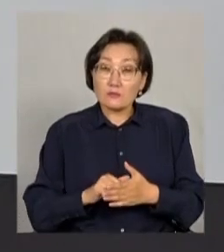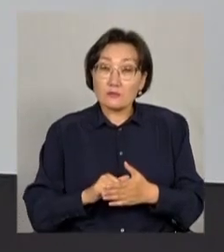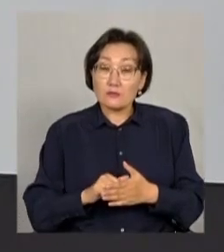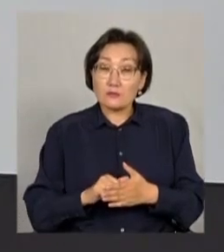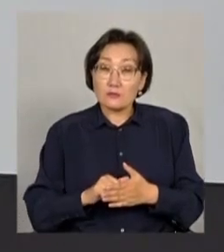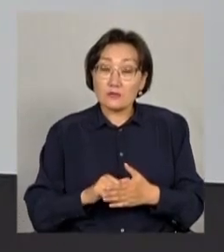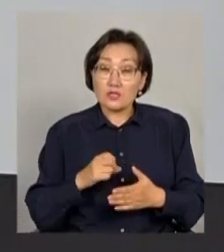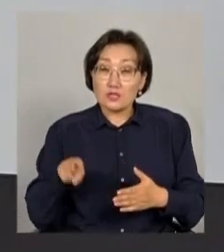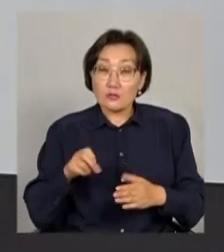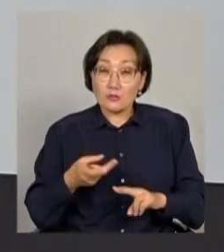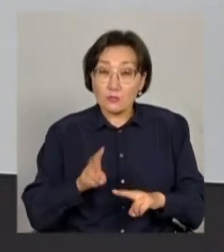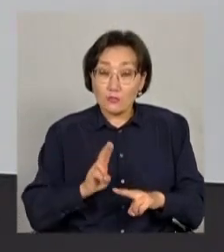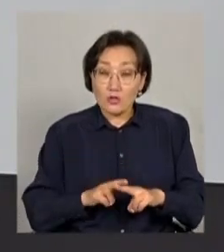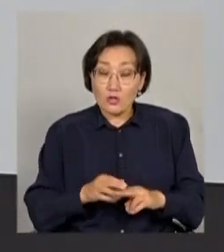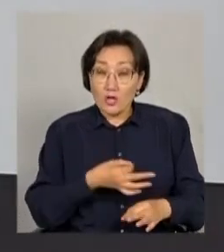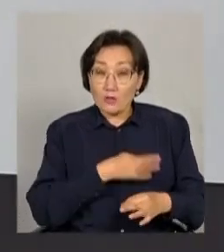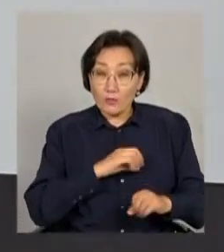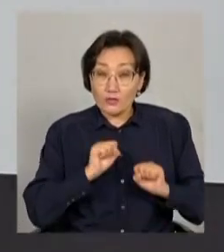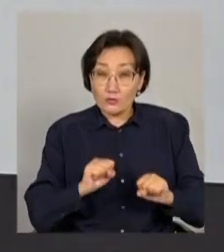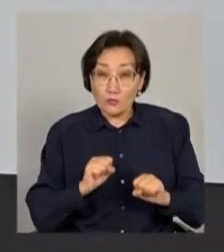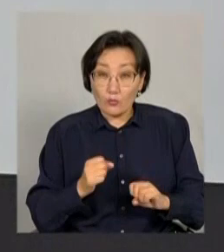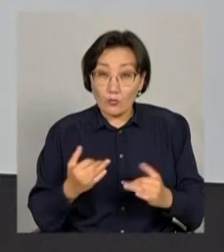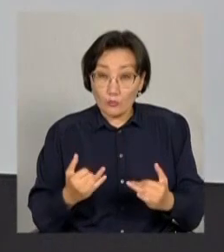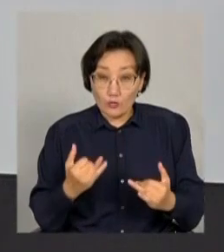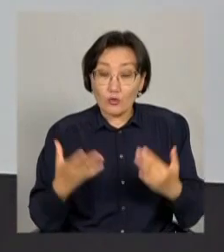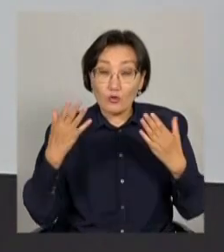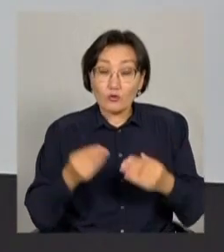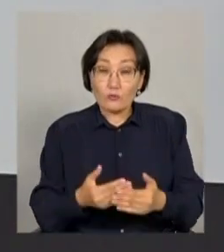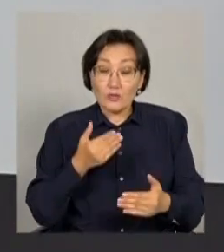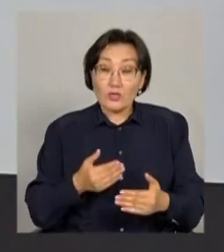негізге алынды. Және осы адвокаттардың осы уақытқа дейін жол